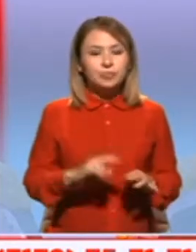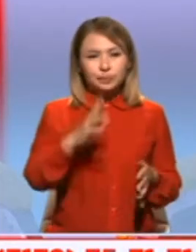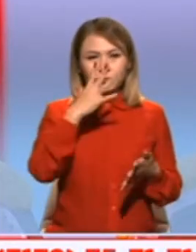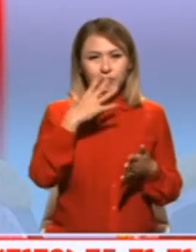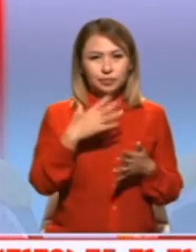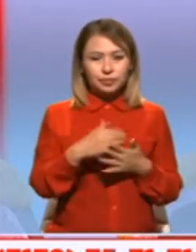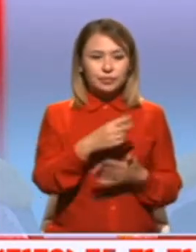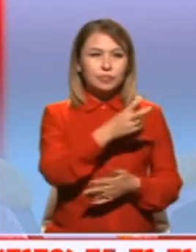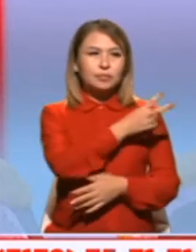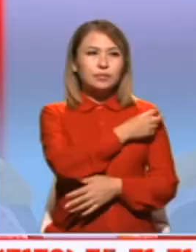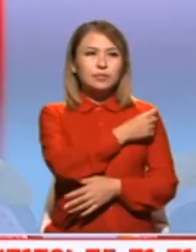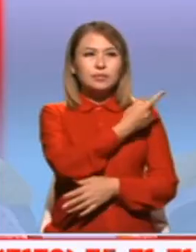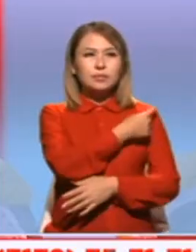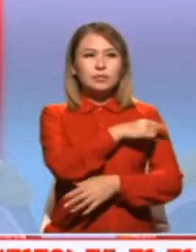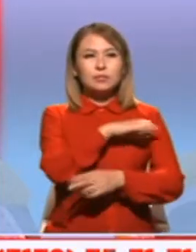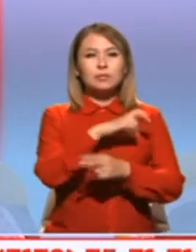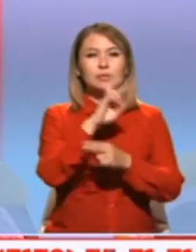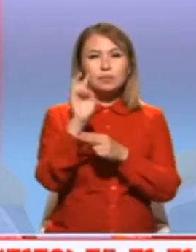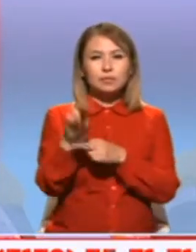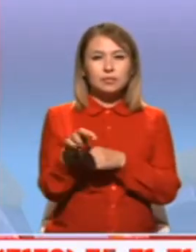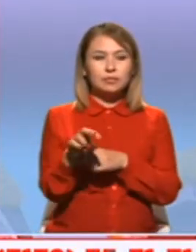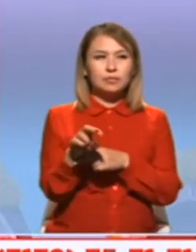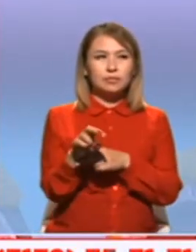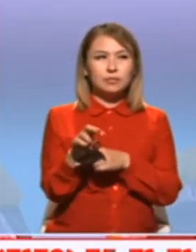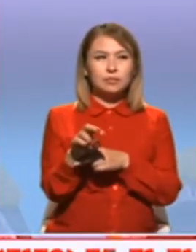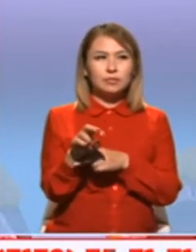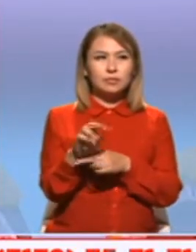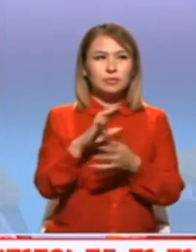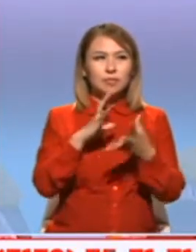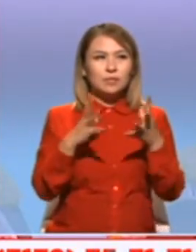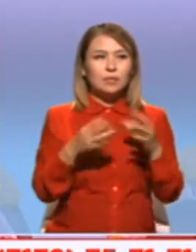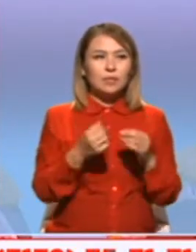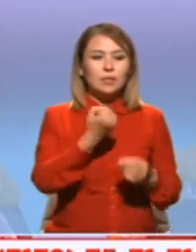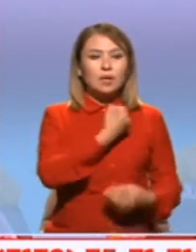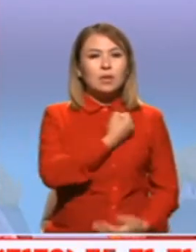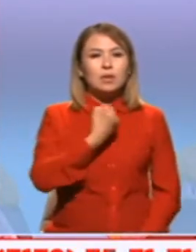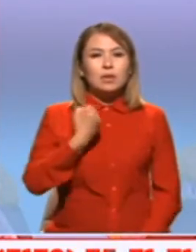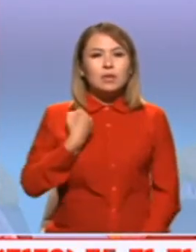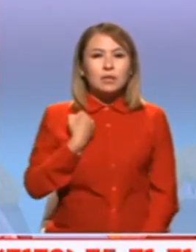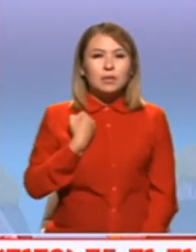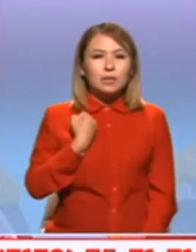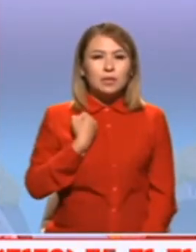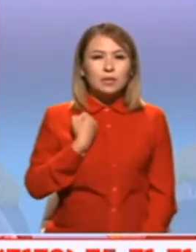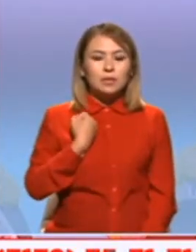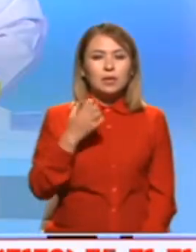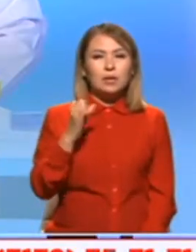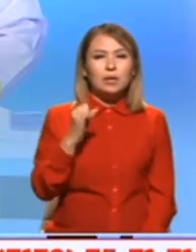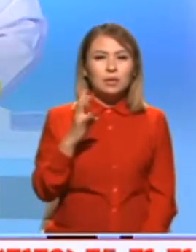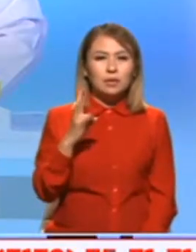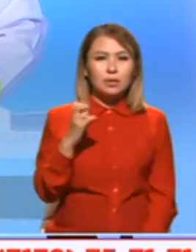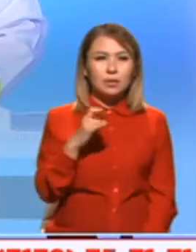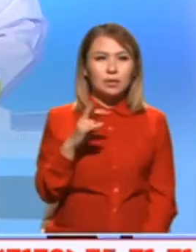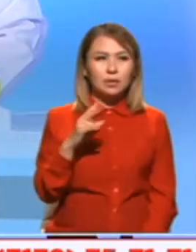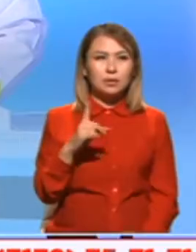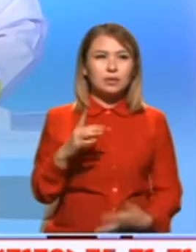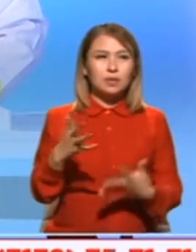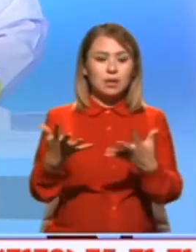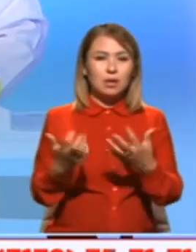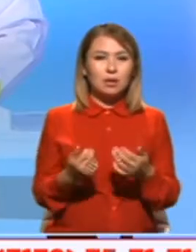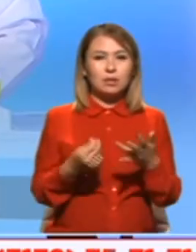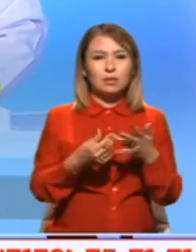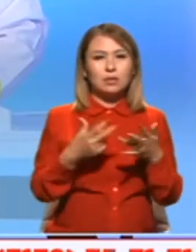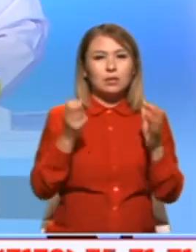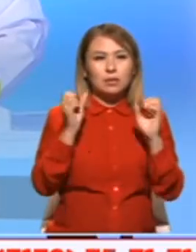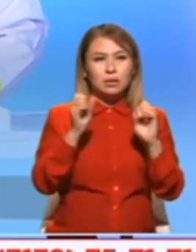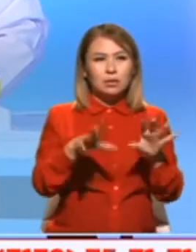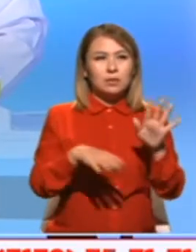жеке поликлиниканыңызға барып, жалпы тәжірибелік дәрігеріңізден жалпы анализдерді алып өткеніңіз дұрыс, өйткені